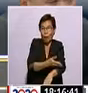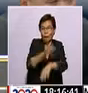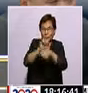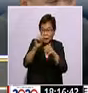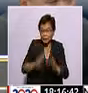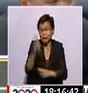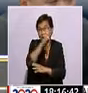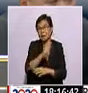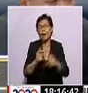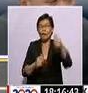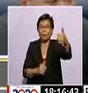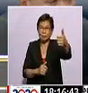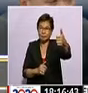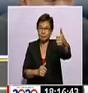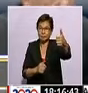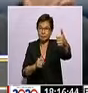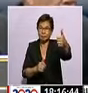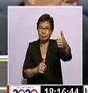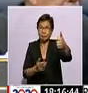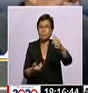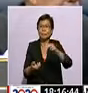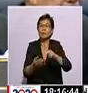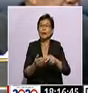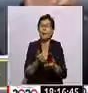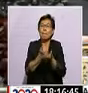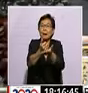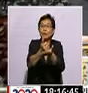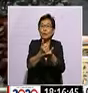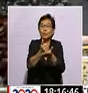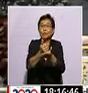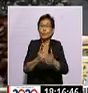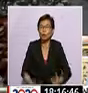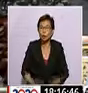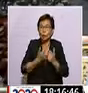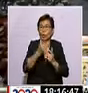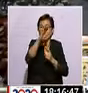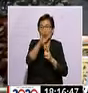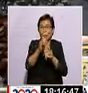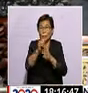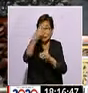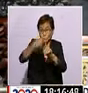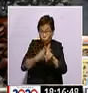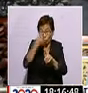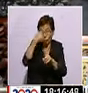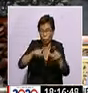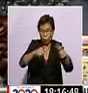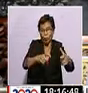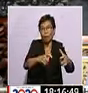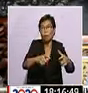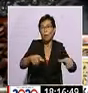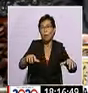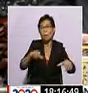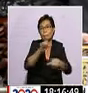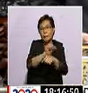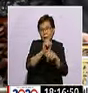awam antaranya pertama, menaikkan kadar bantuan sara hidup semayat RM50 sebulan bagi kumpulan pelaksana.